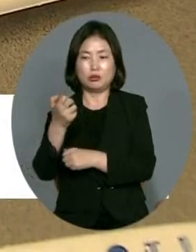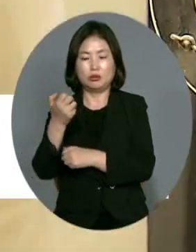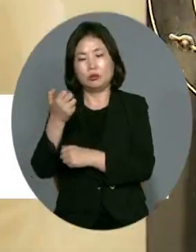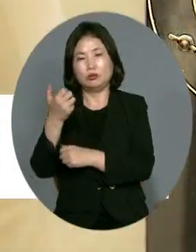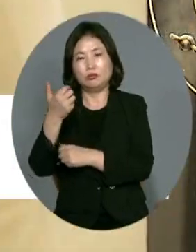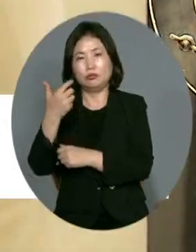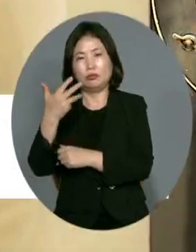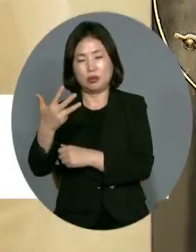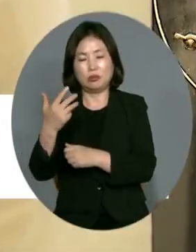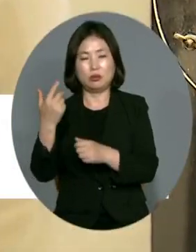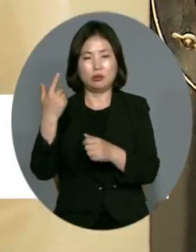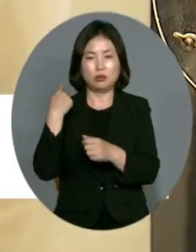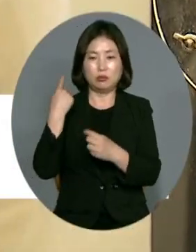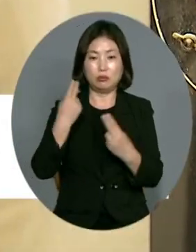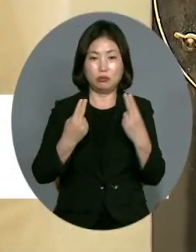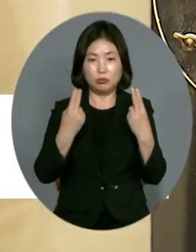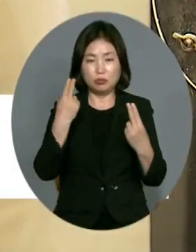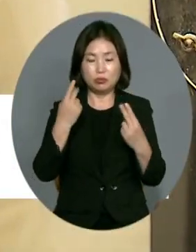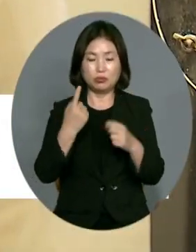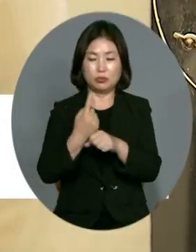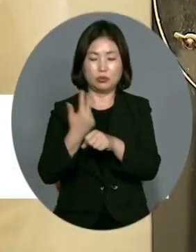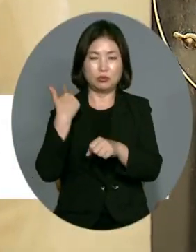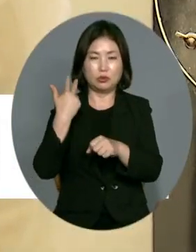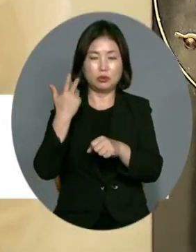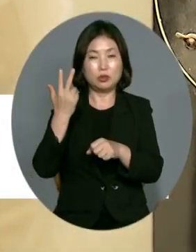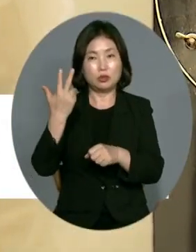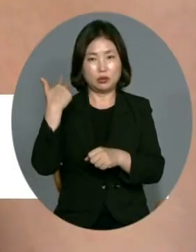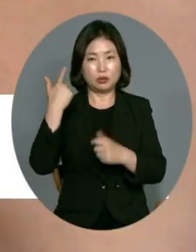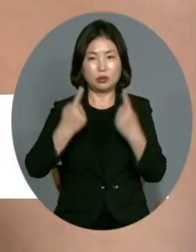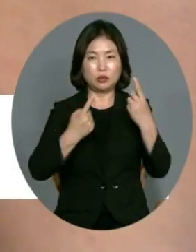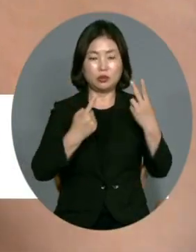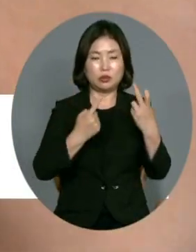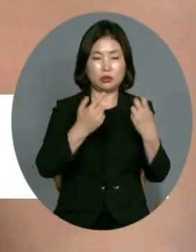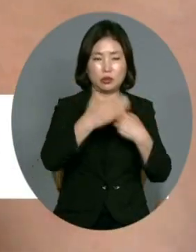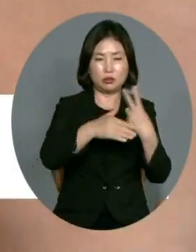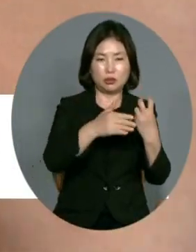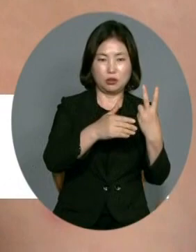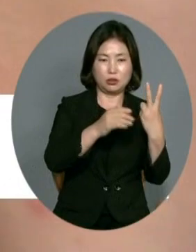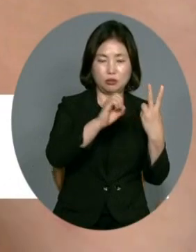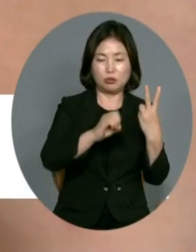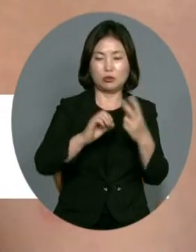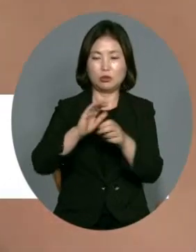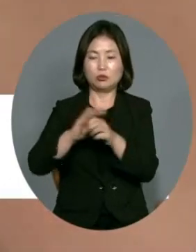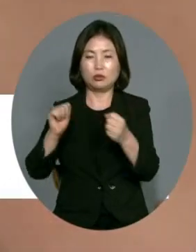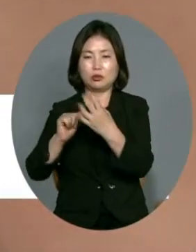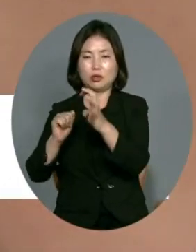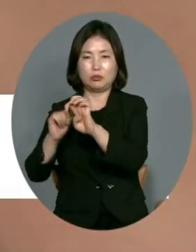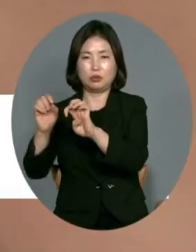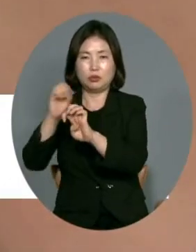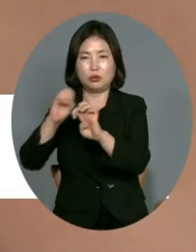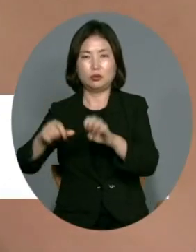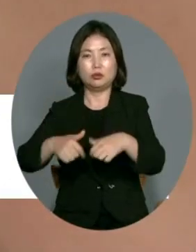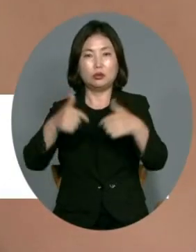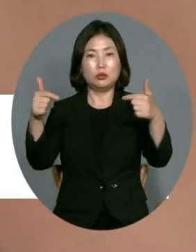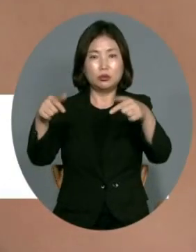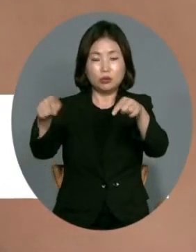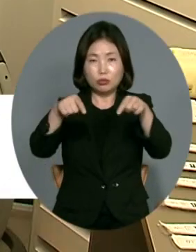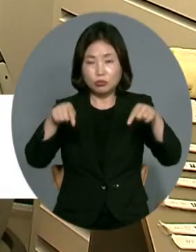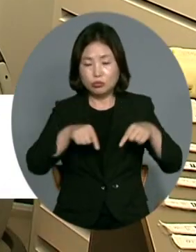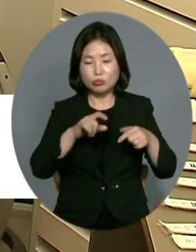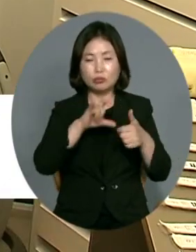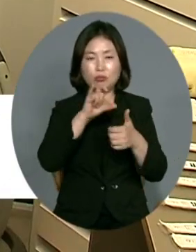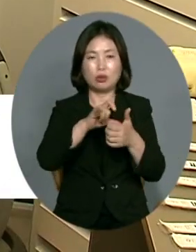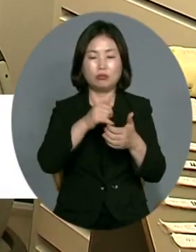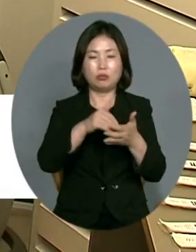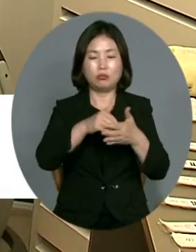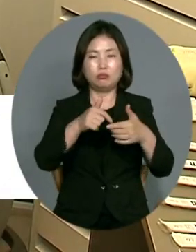발생했습니다. 한 주 전과 비교해 대구는 22%, 경북은 40% 늘었습니다. 전국적으로도 코로나